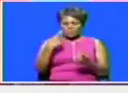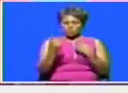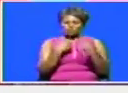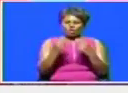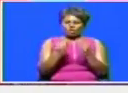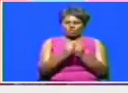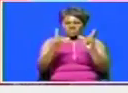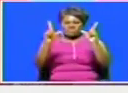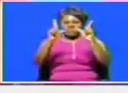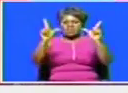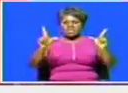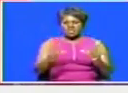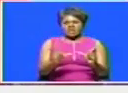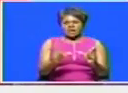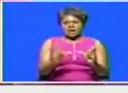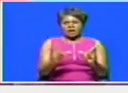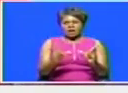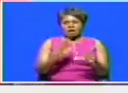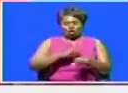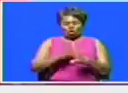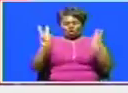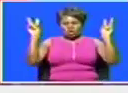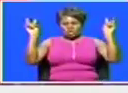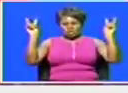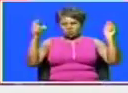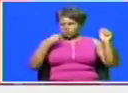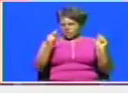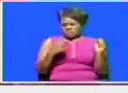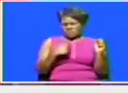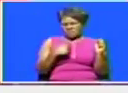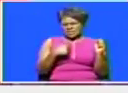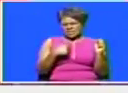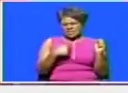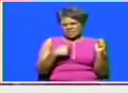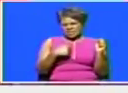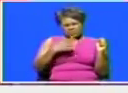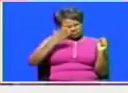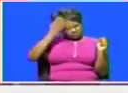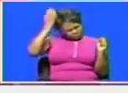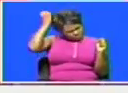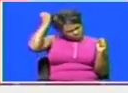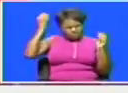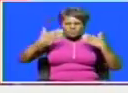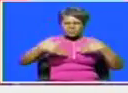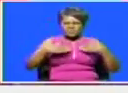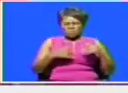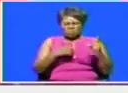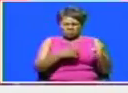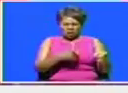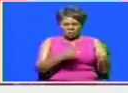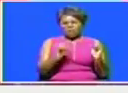na Linda Ugutu kwenye newsroom kuhusiana na mada hii. Na kaniambia walevi wasisutwe